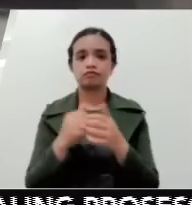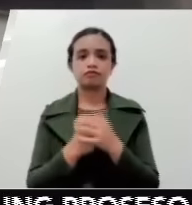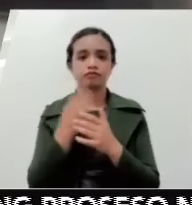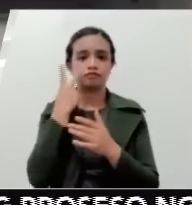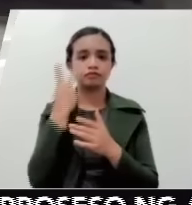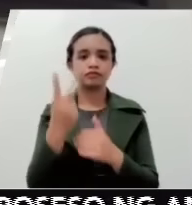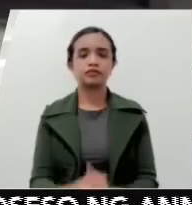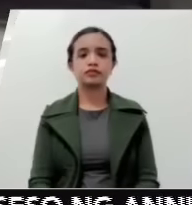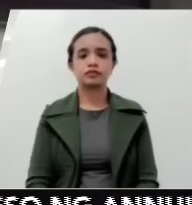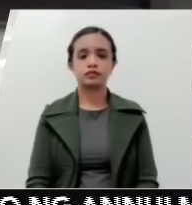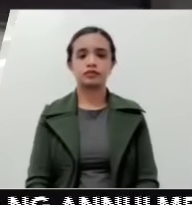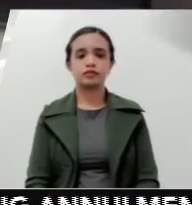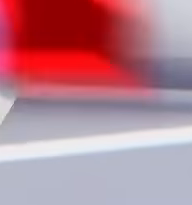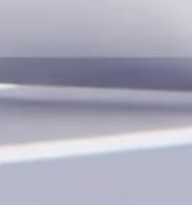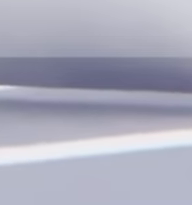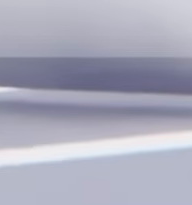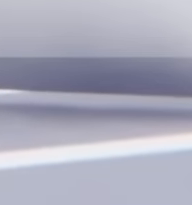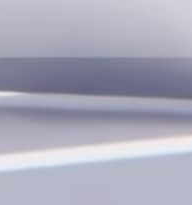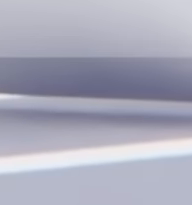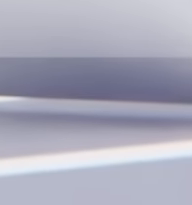Nakatutok si Jonathan Andal.